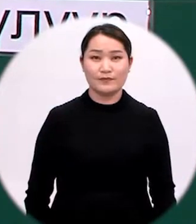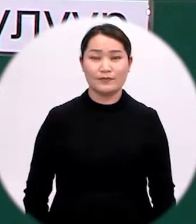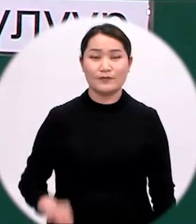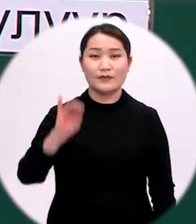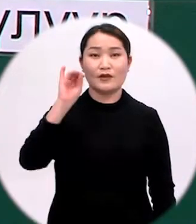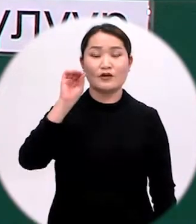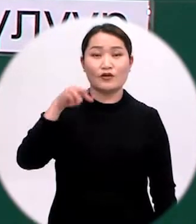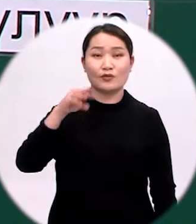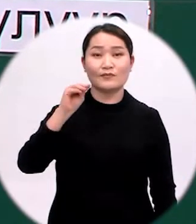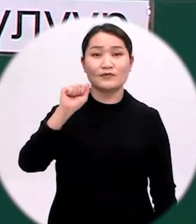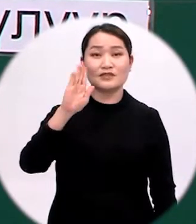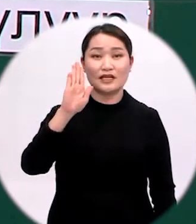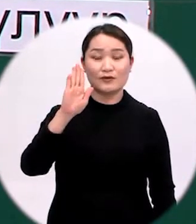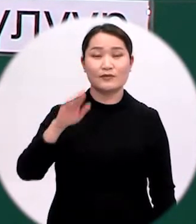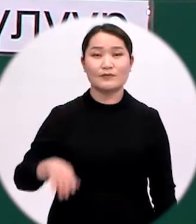Юм жава.